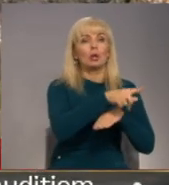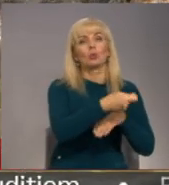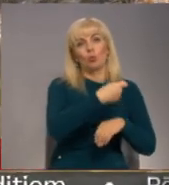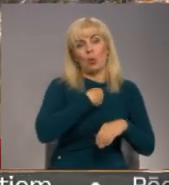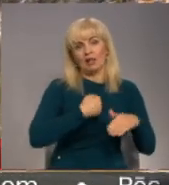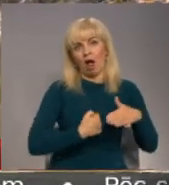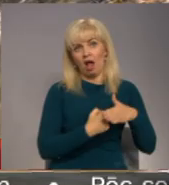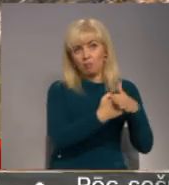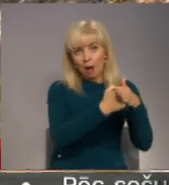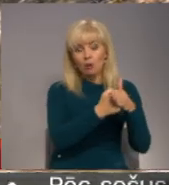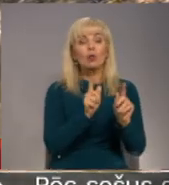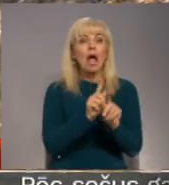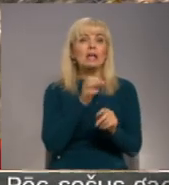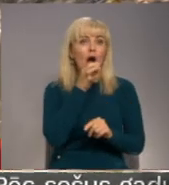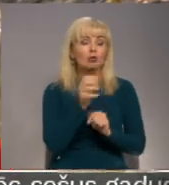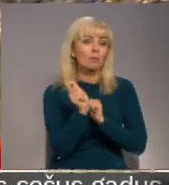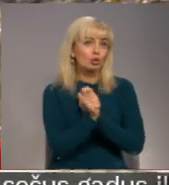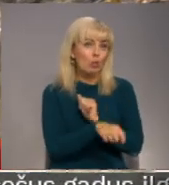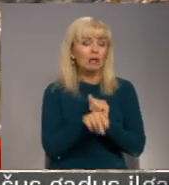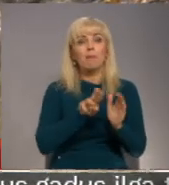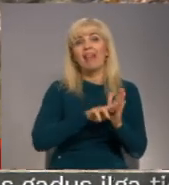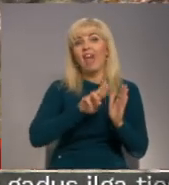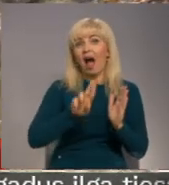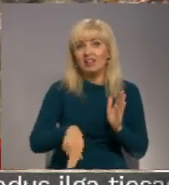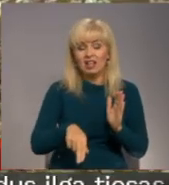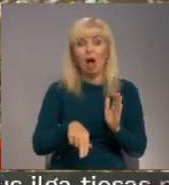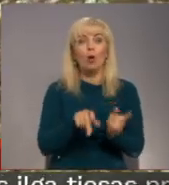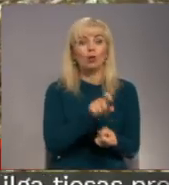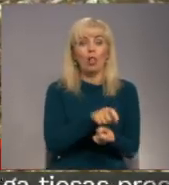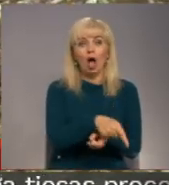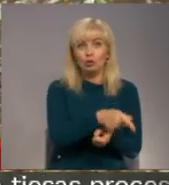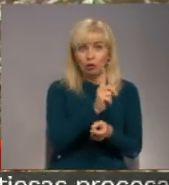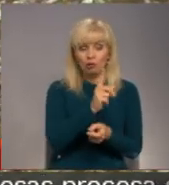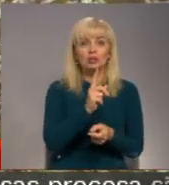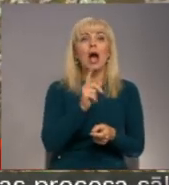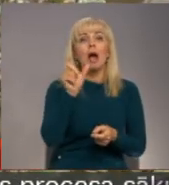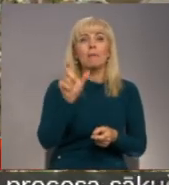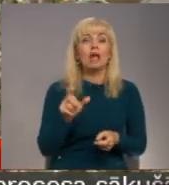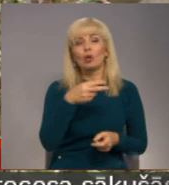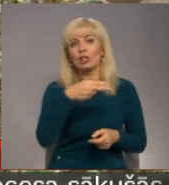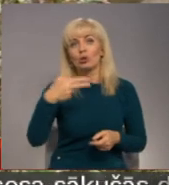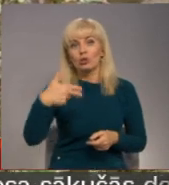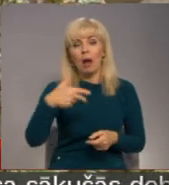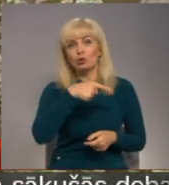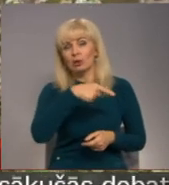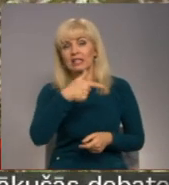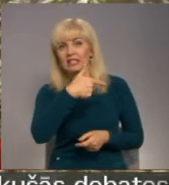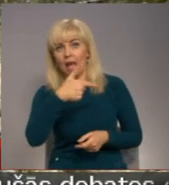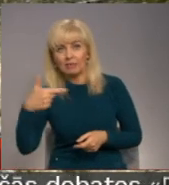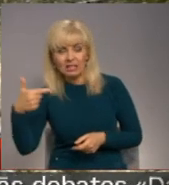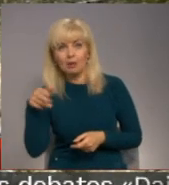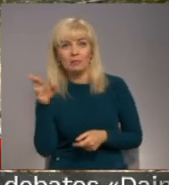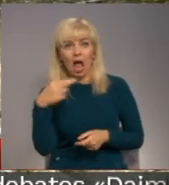atbalsts. Jāpiebilst, ka sots par nelikumīgu zivju ieguvu fiziskām personām ir no 280 līdz 700